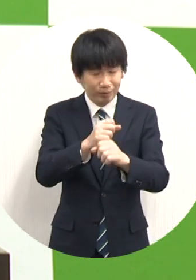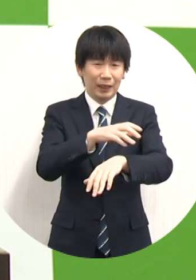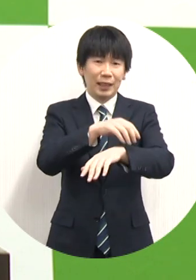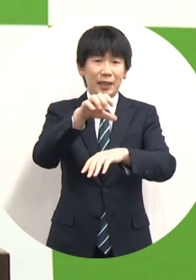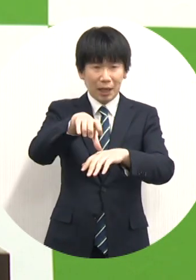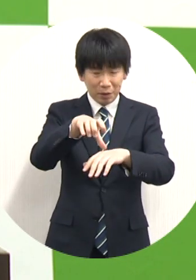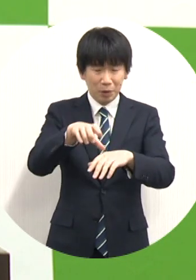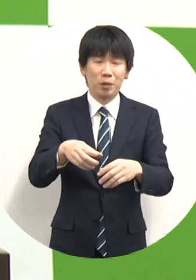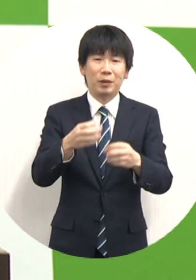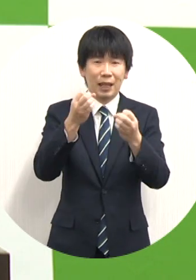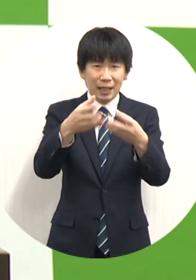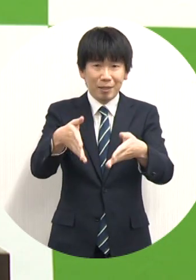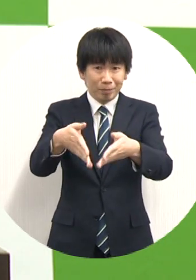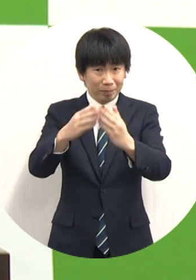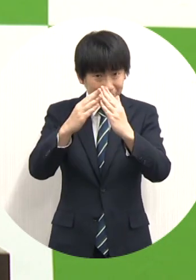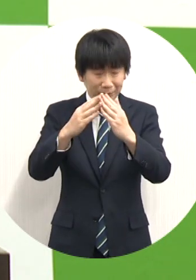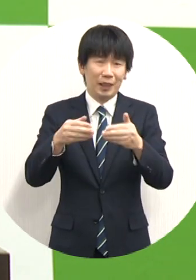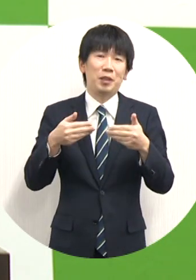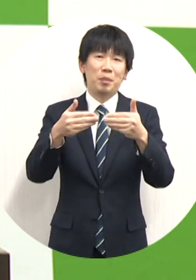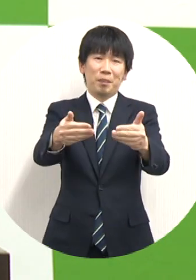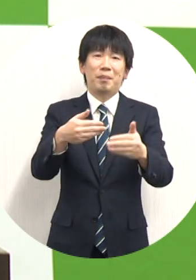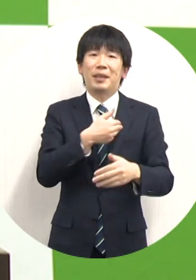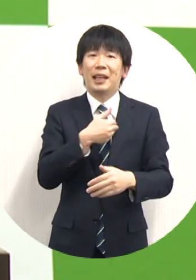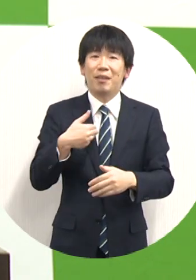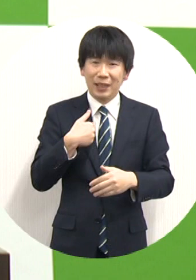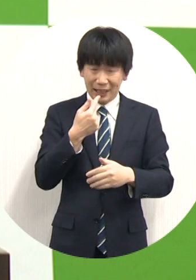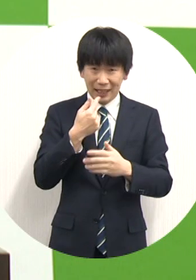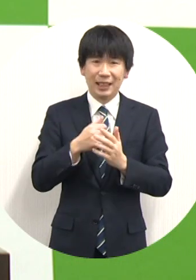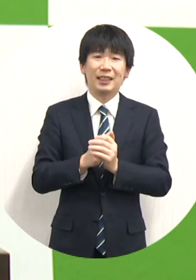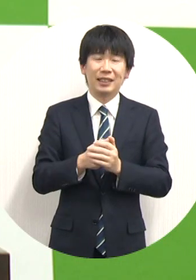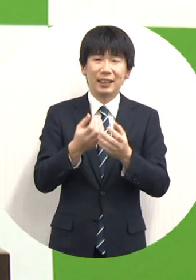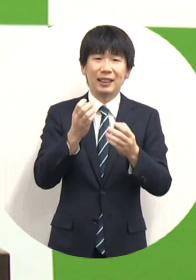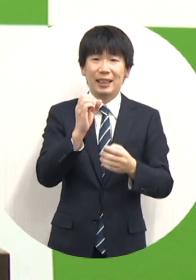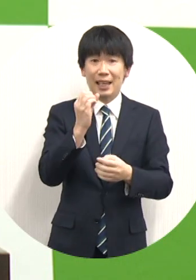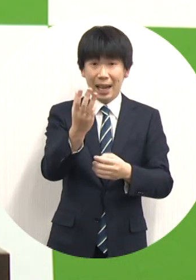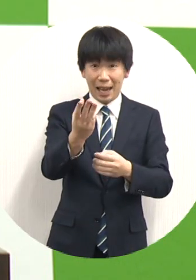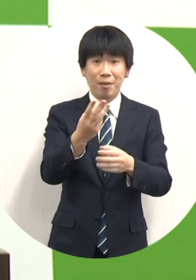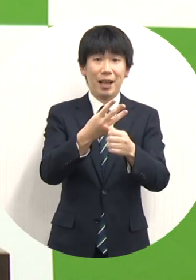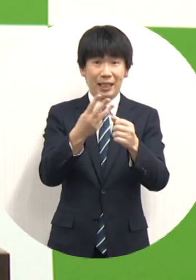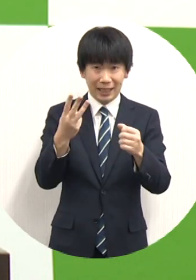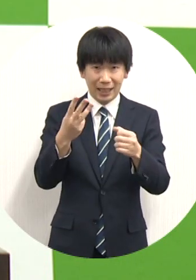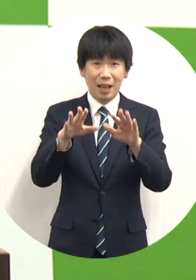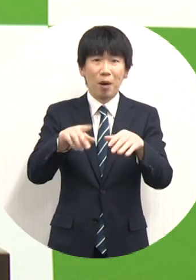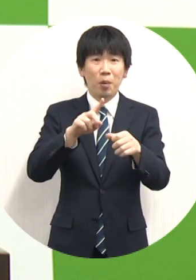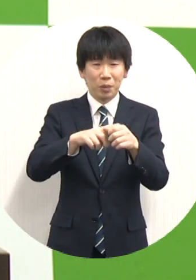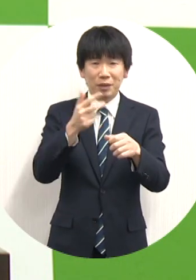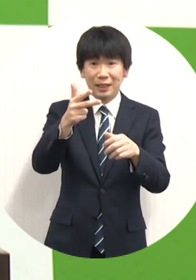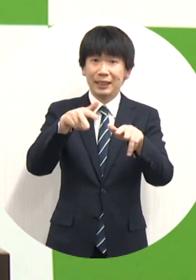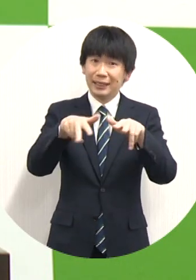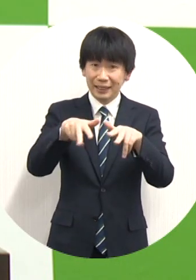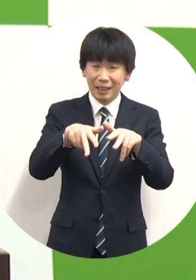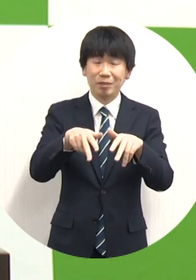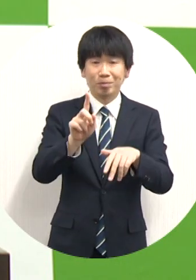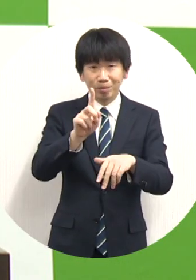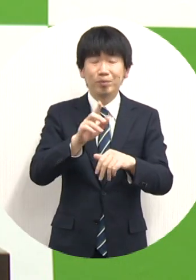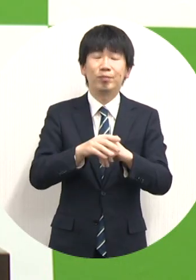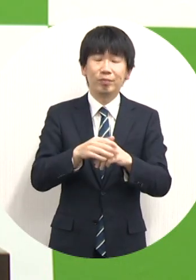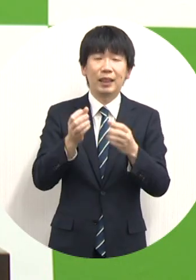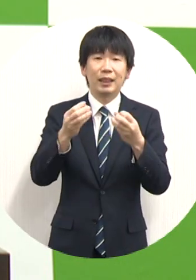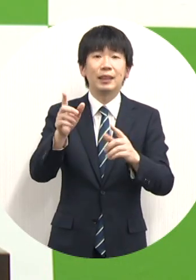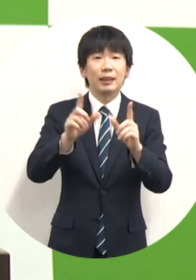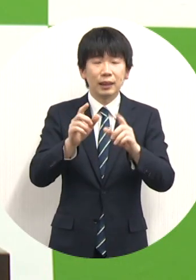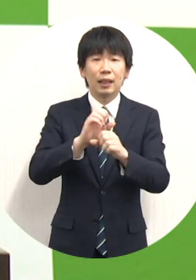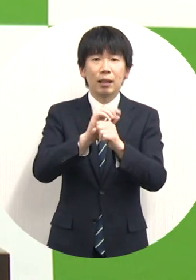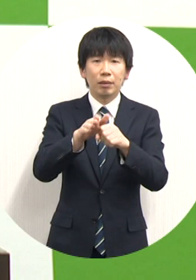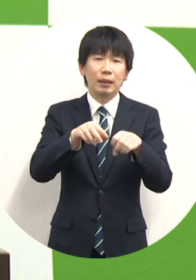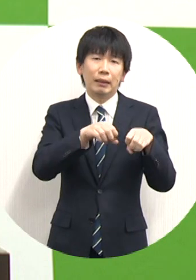ができましたさて a は3年今年の市政運営でありますが新がところなの影響で